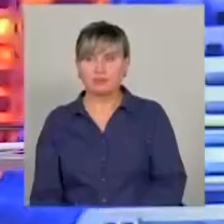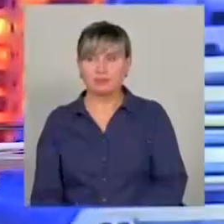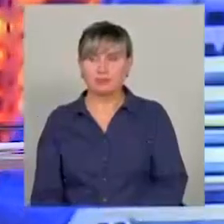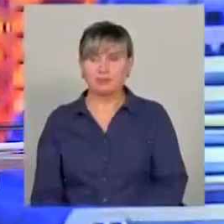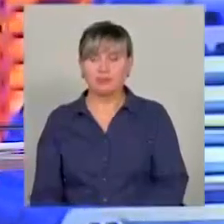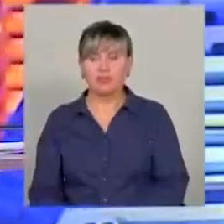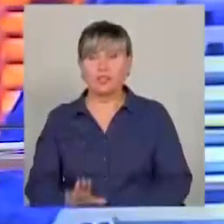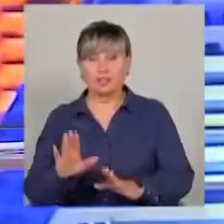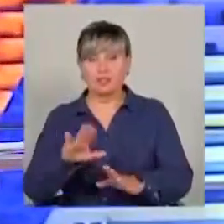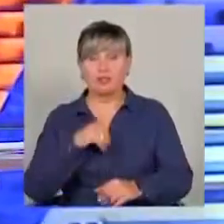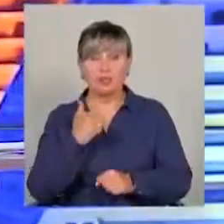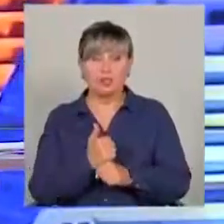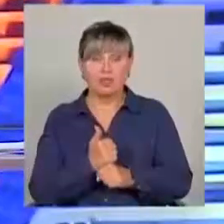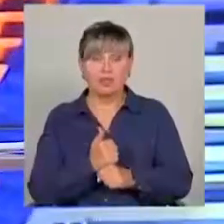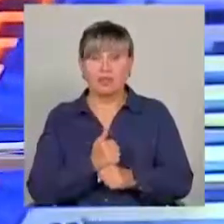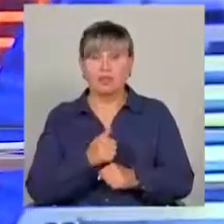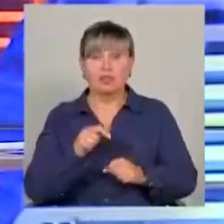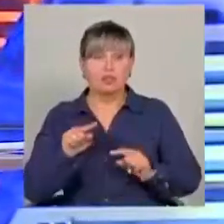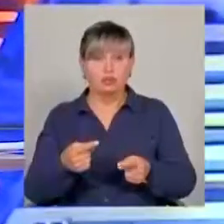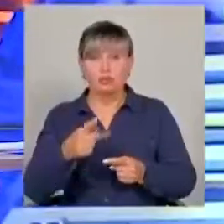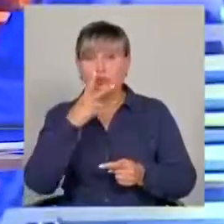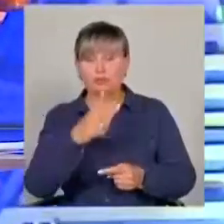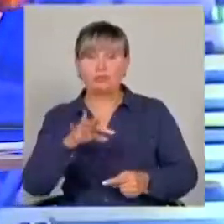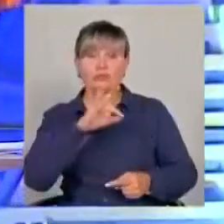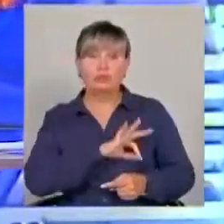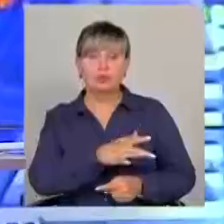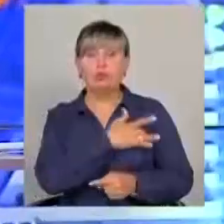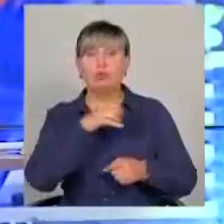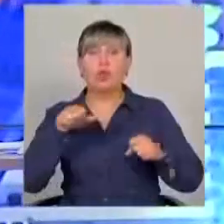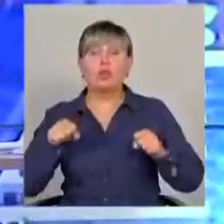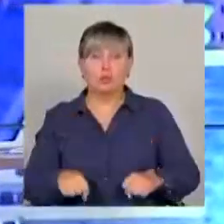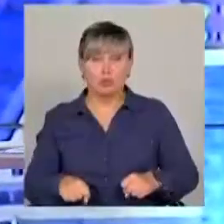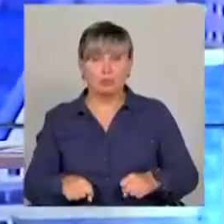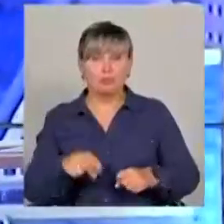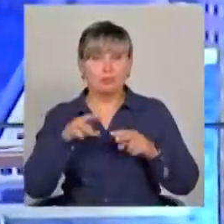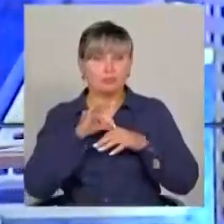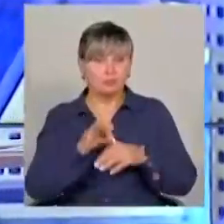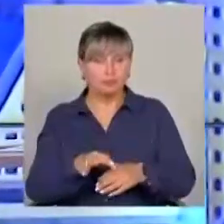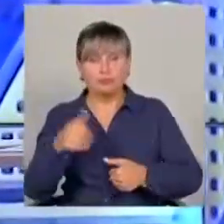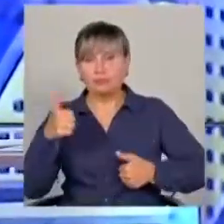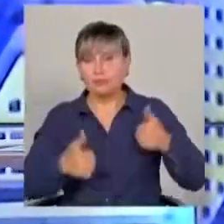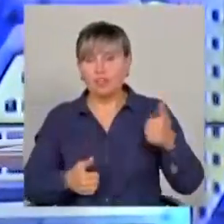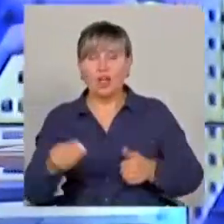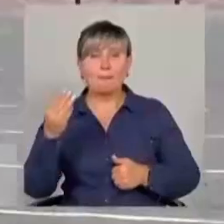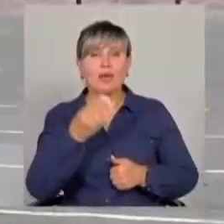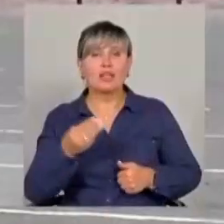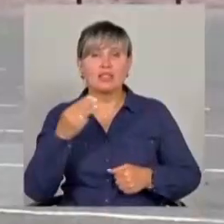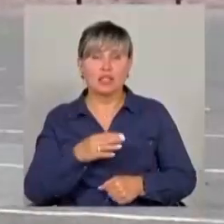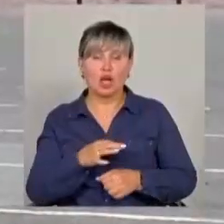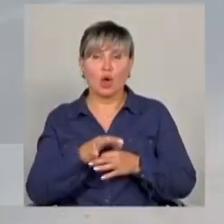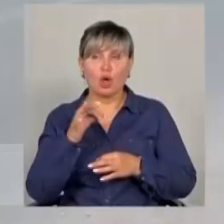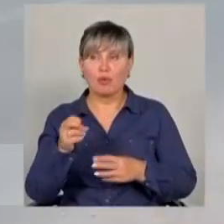экс-замглавы узимунайгаза задержали в подозрении использование служебных полномочий при проведении тендеров Мангистауской области